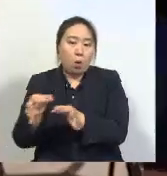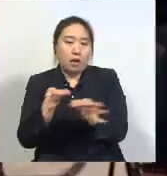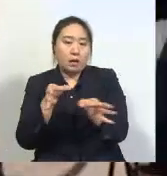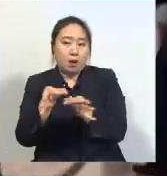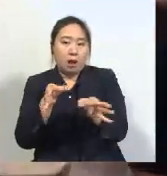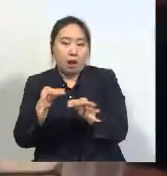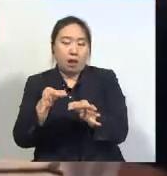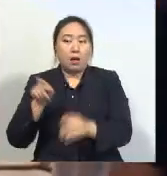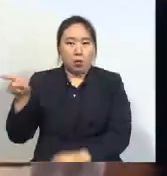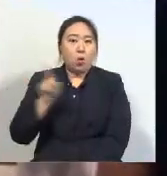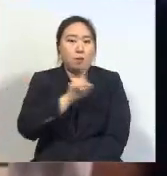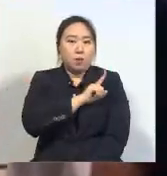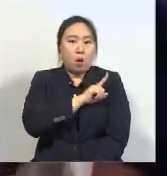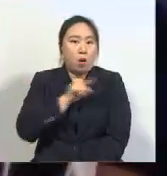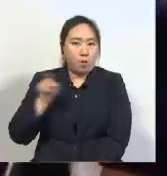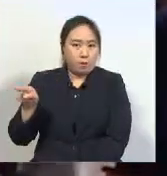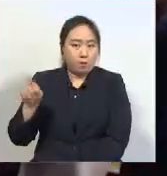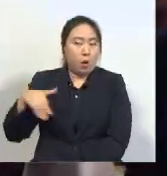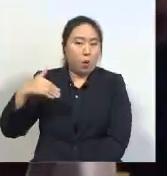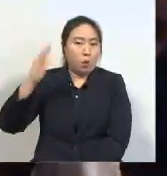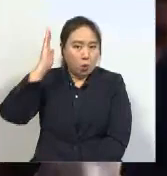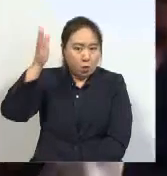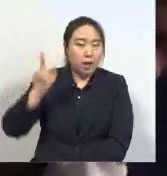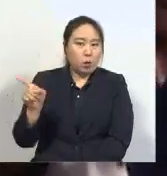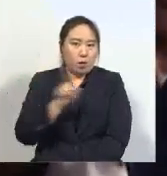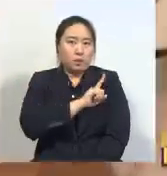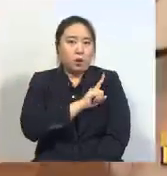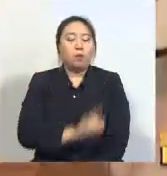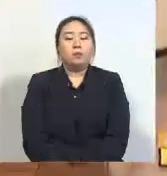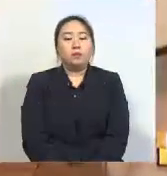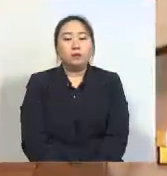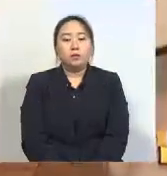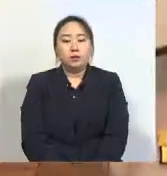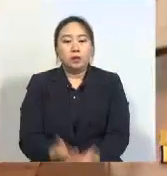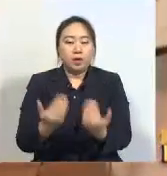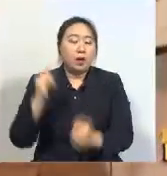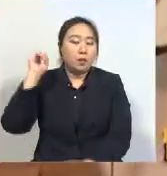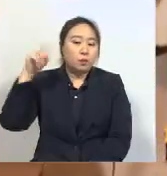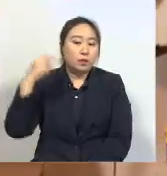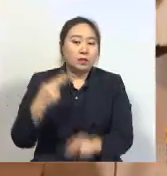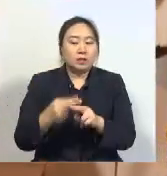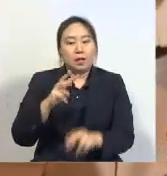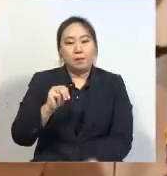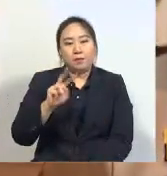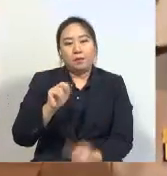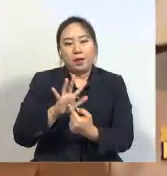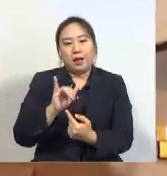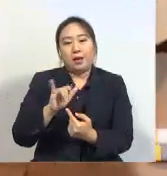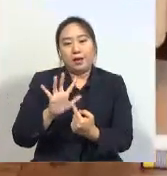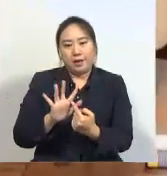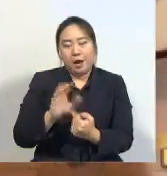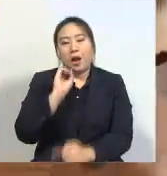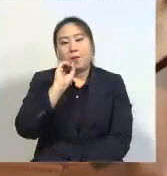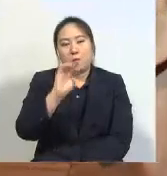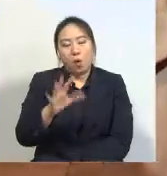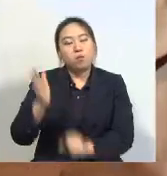และต้องเป็นคนรับผิดชอบเรื่องที่จะเกิดขึ้นหลังจากนี้ขณะที่ในส่วนของนางสาวมนัญญาก็บอกว่า